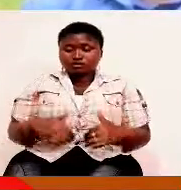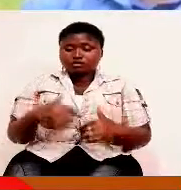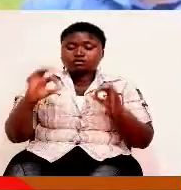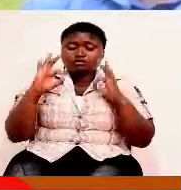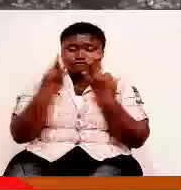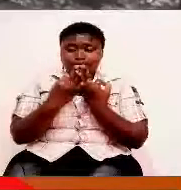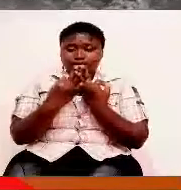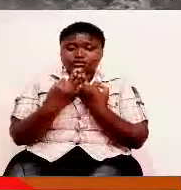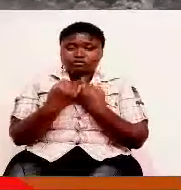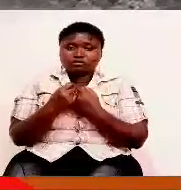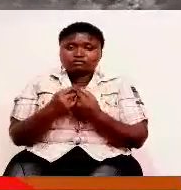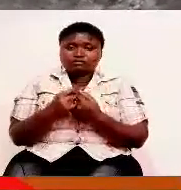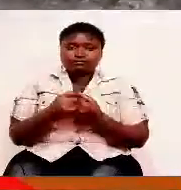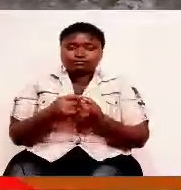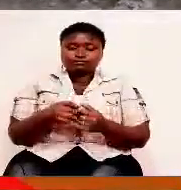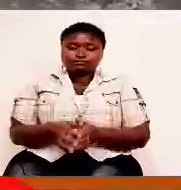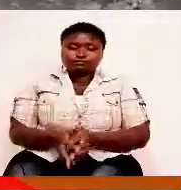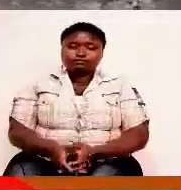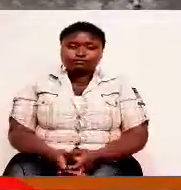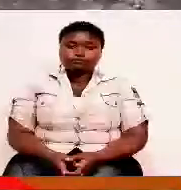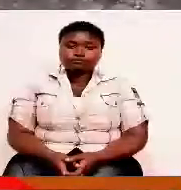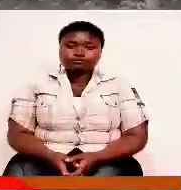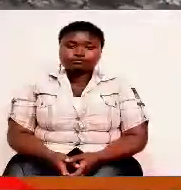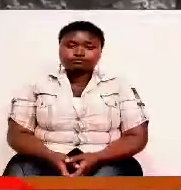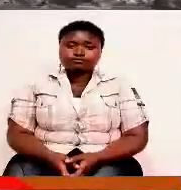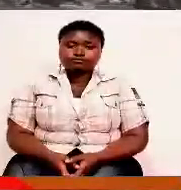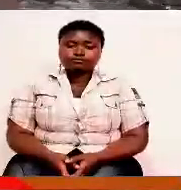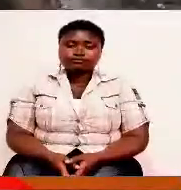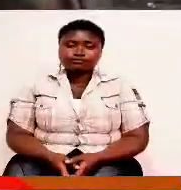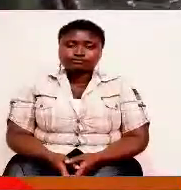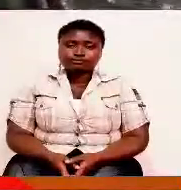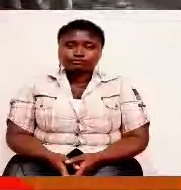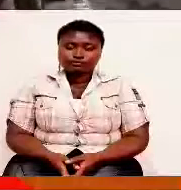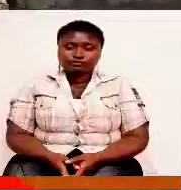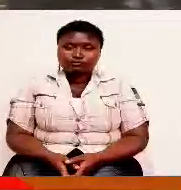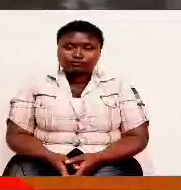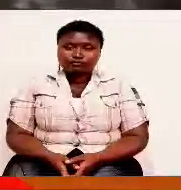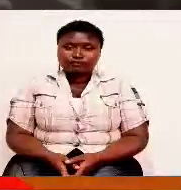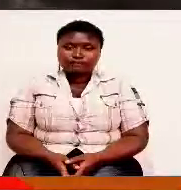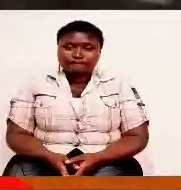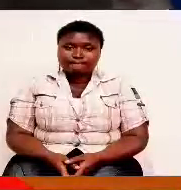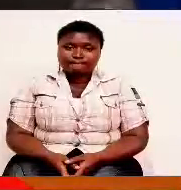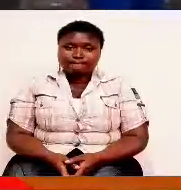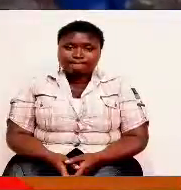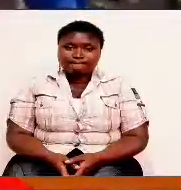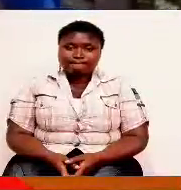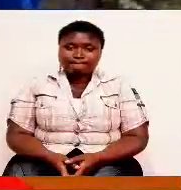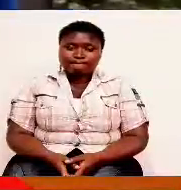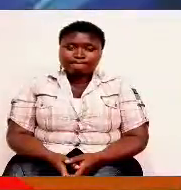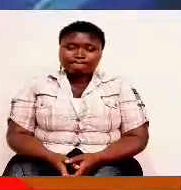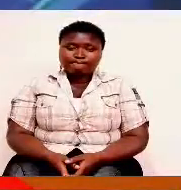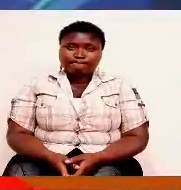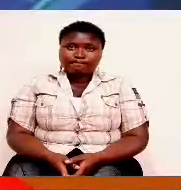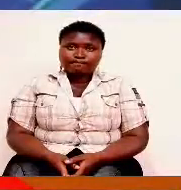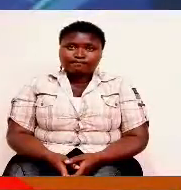relatives. Hadoine ha Utana TV jeta kwa Kariuki Wanganga.